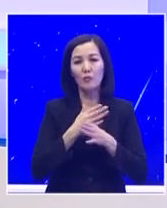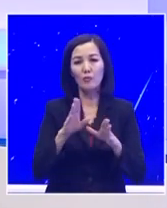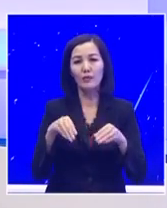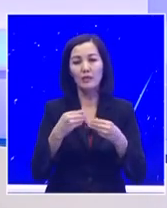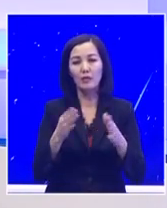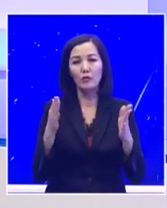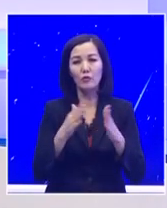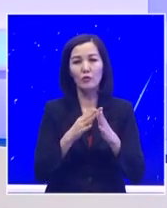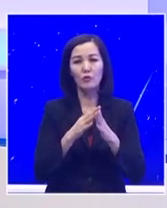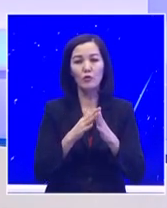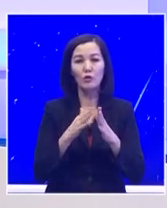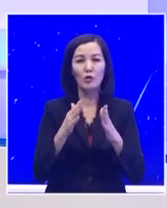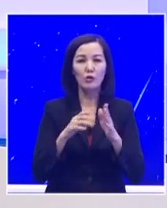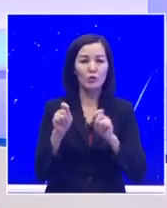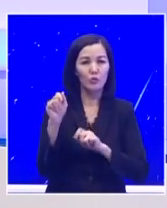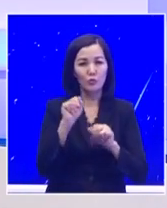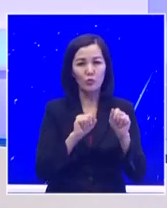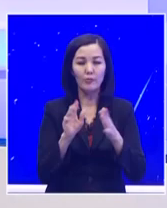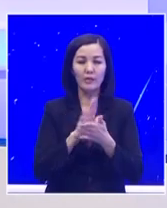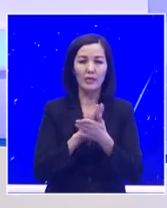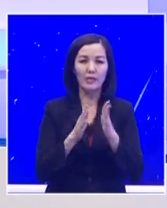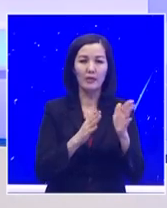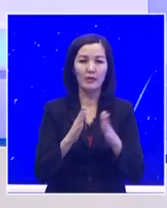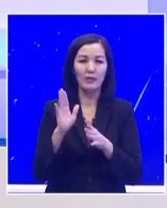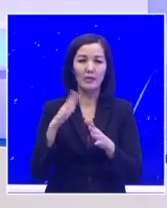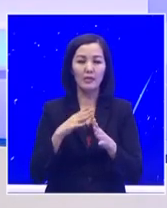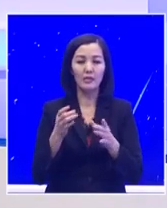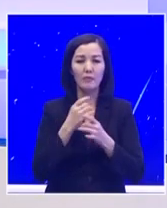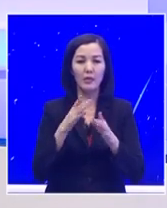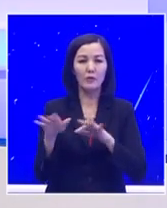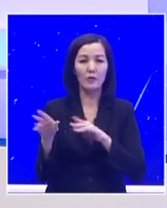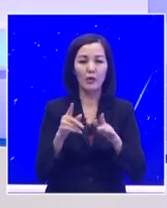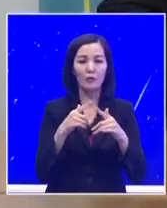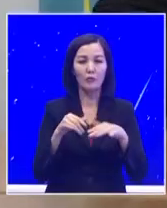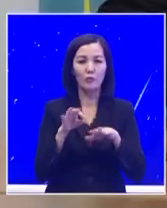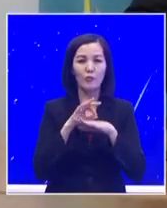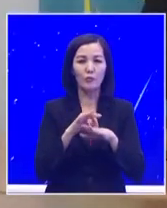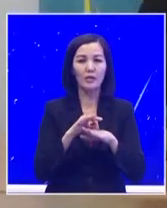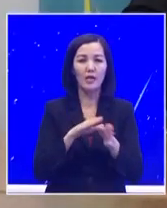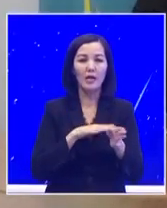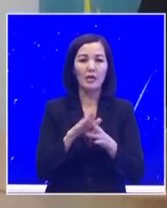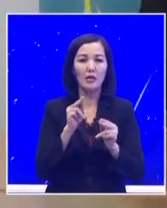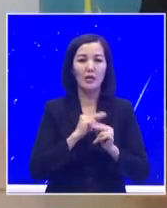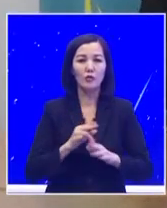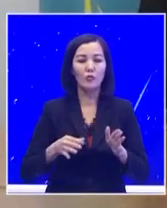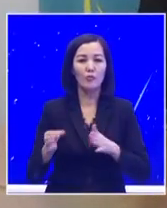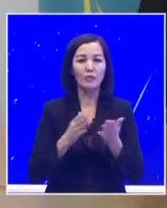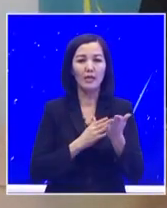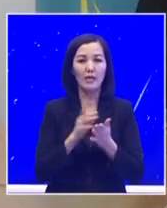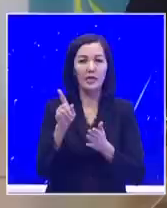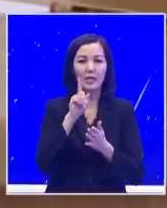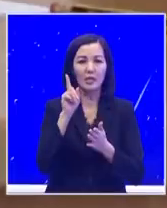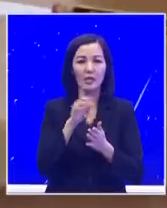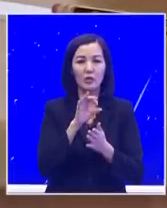жұмыстарына көмектеседі және мәдени шаралардың ұйымдастырылуына ұйытқы болады. Атқарлар жұмыстар облыстық ардагерлер кеңесі мен Жас Отан